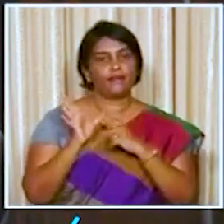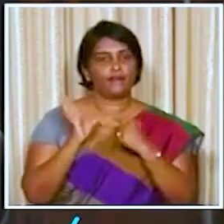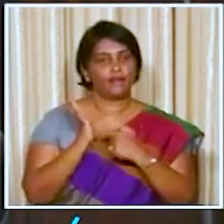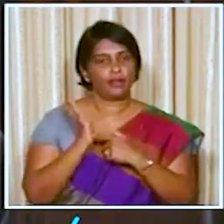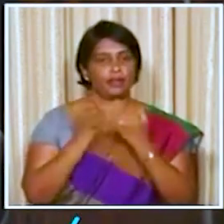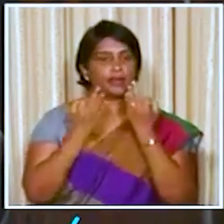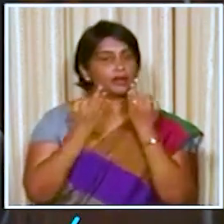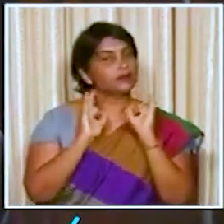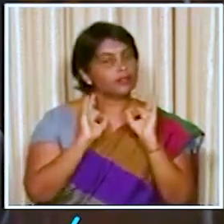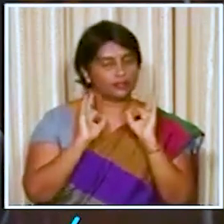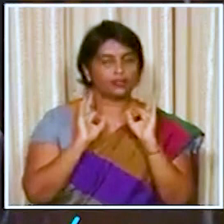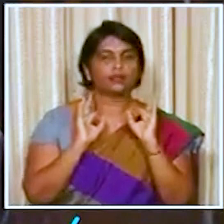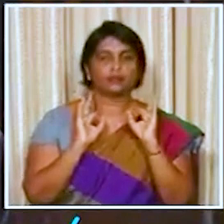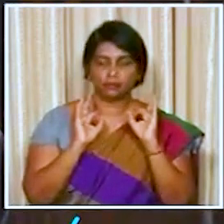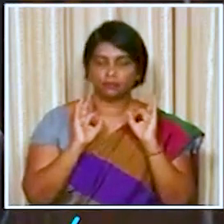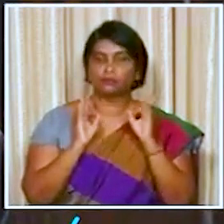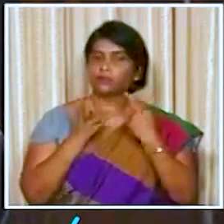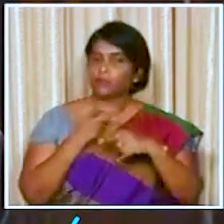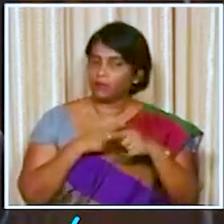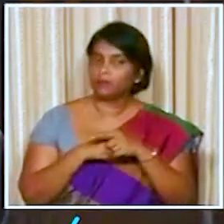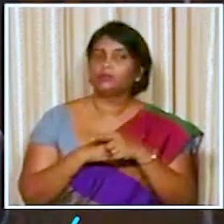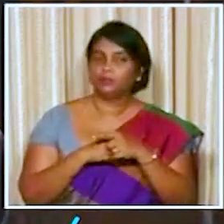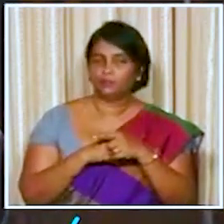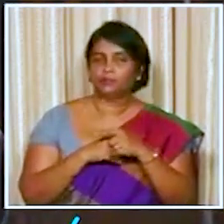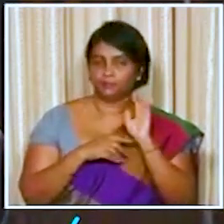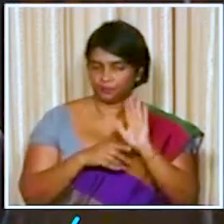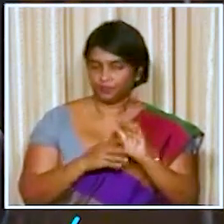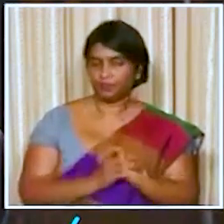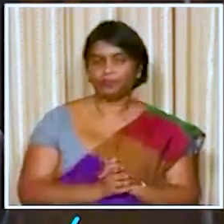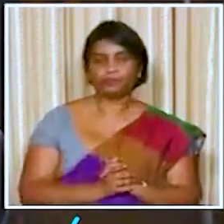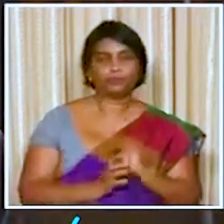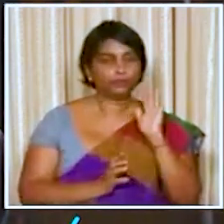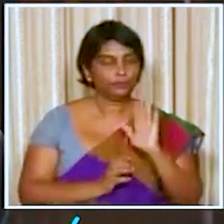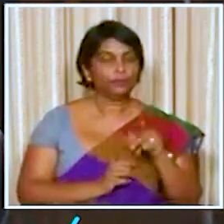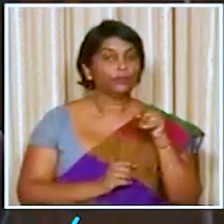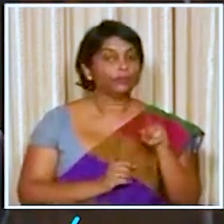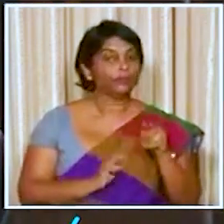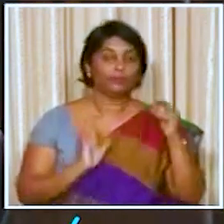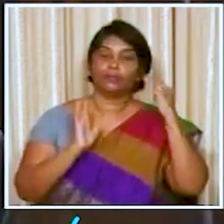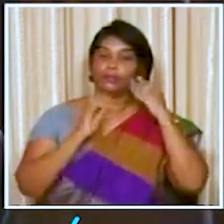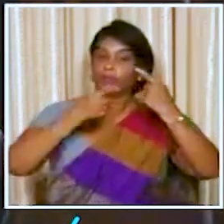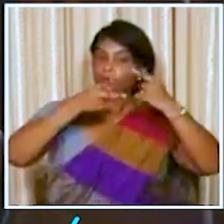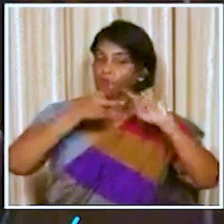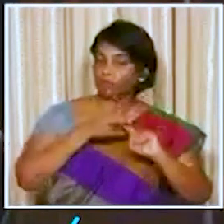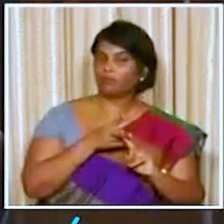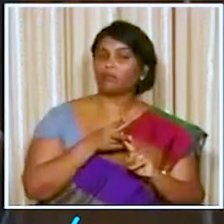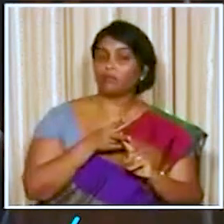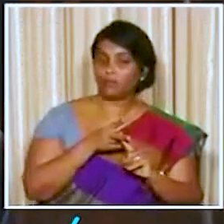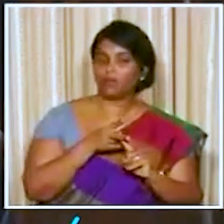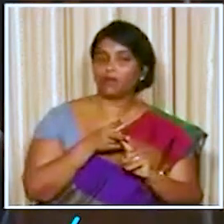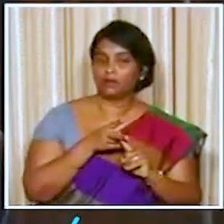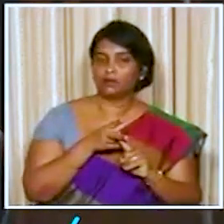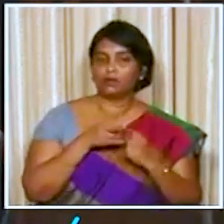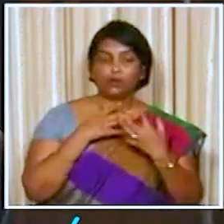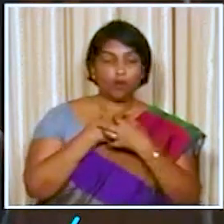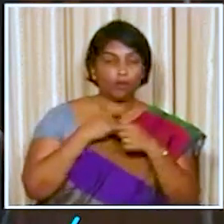කරන ද්‍රව්‍ය නැත්නම් සේවා මොනවද කියන එක තමයි. හැබැයි ඒ කාරණේ මෙතෙන්ට ඒ කියන්නේ මේ මේ උපුටා ගැනීමේ